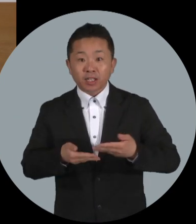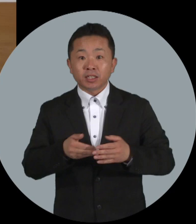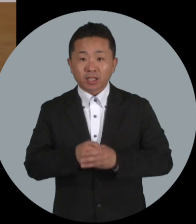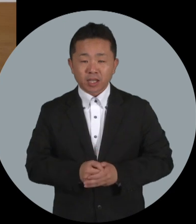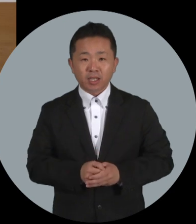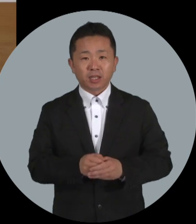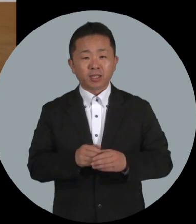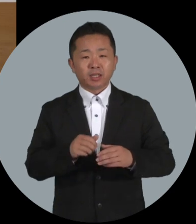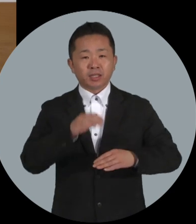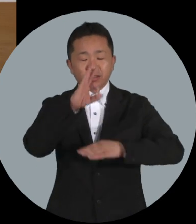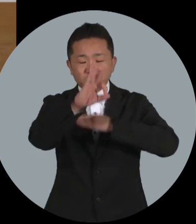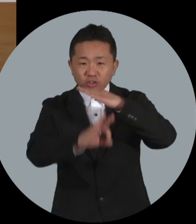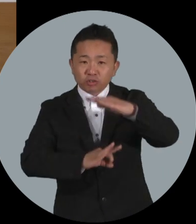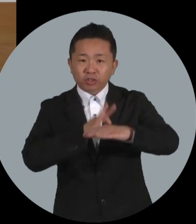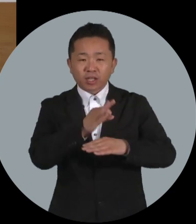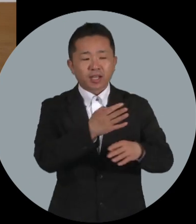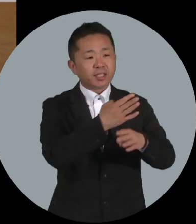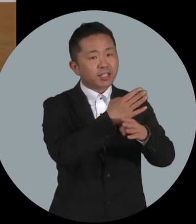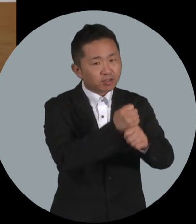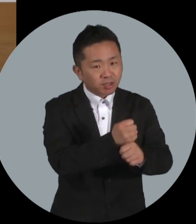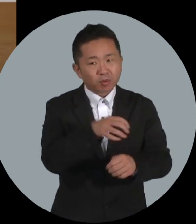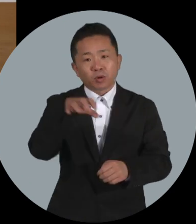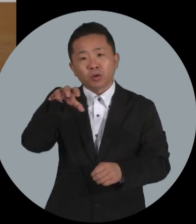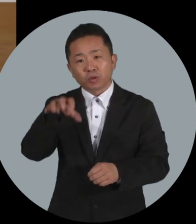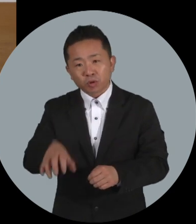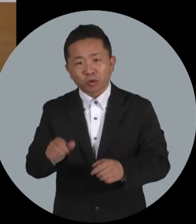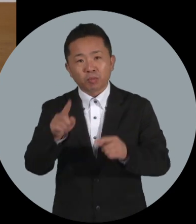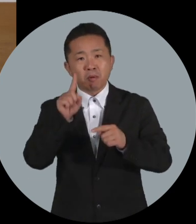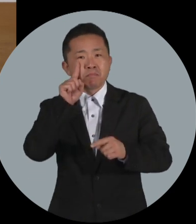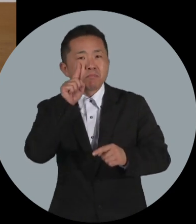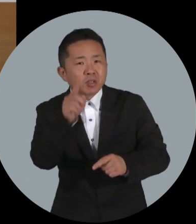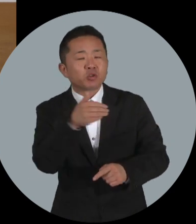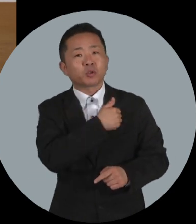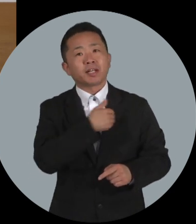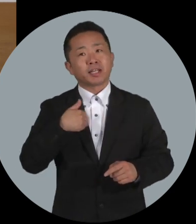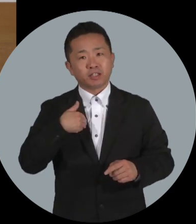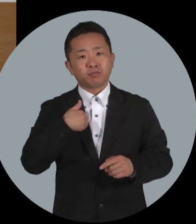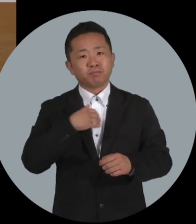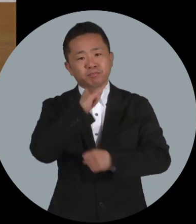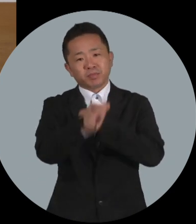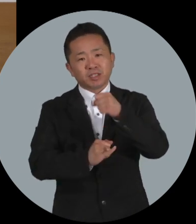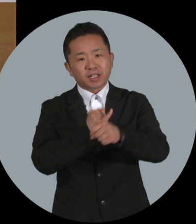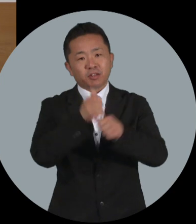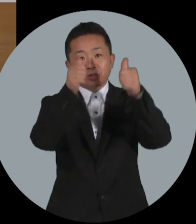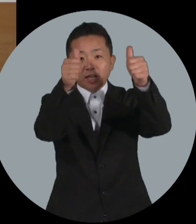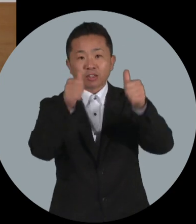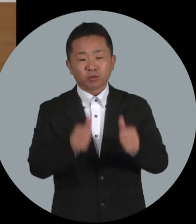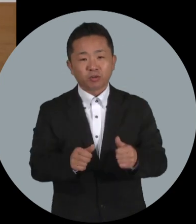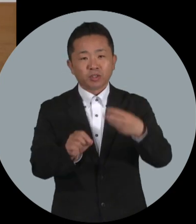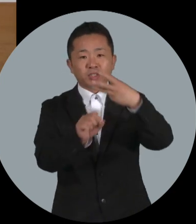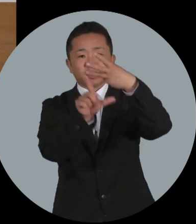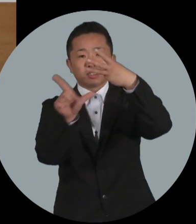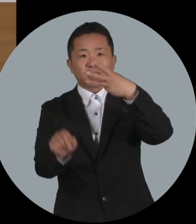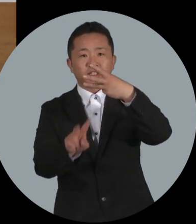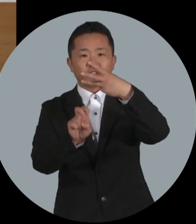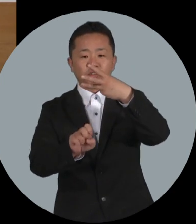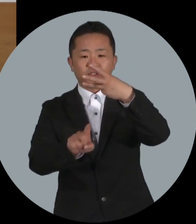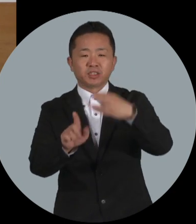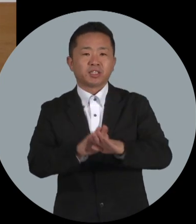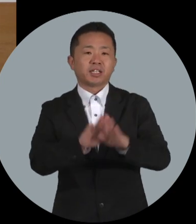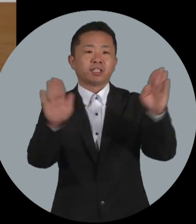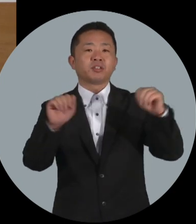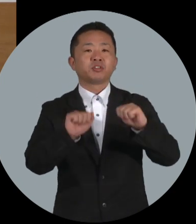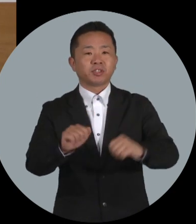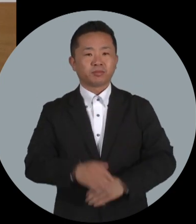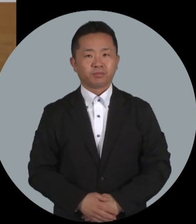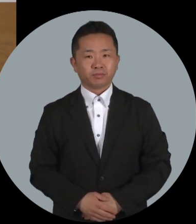時間、いつでも、そしてどこからでも学ぶことができるオンラインサイトを3月21日に開設をいたします。主な特